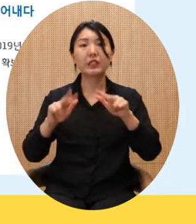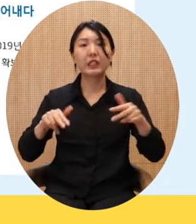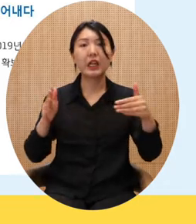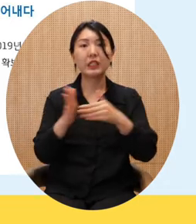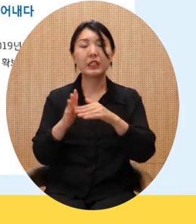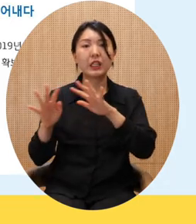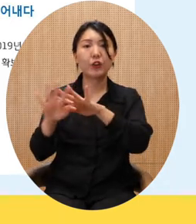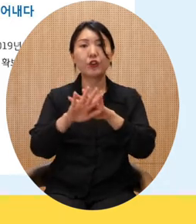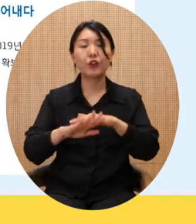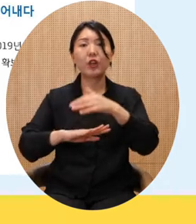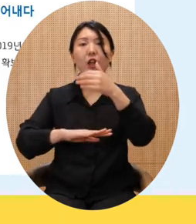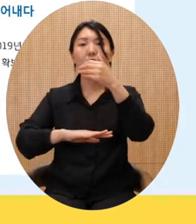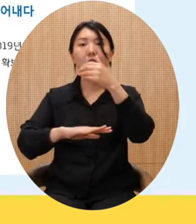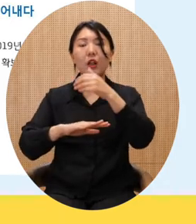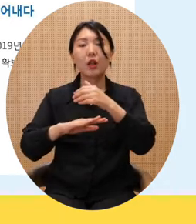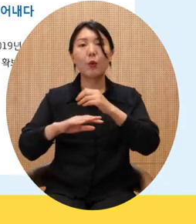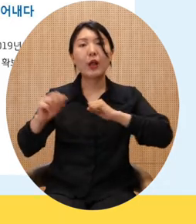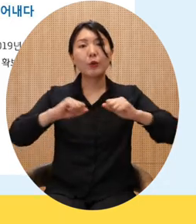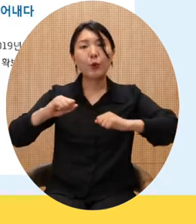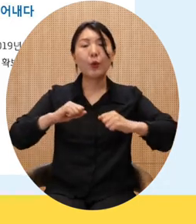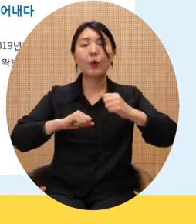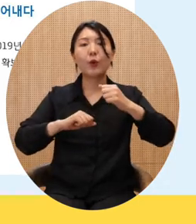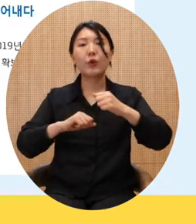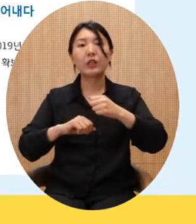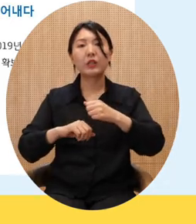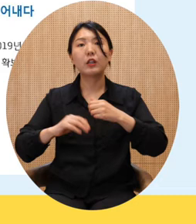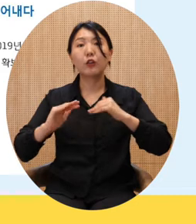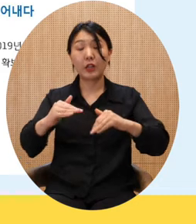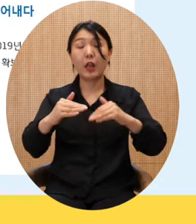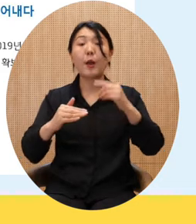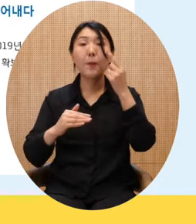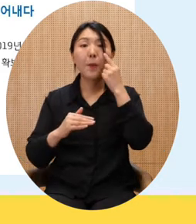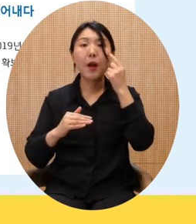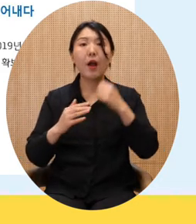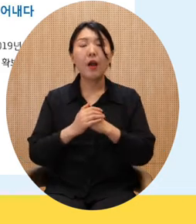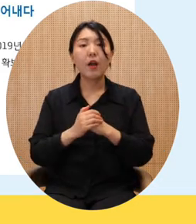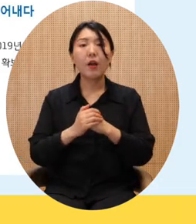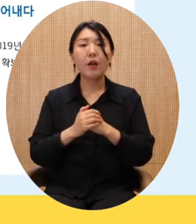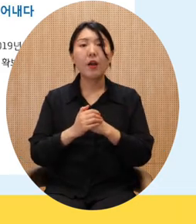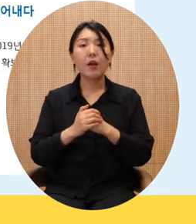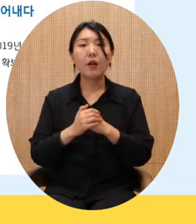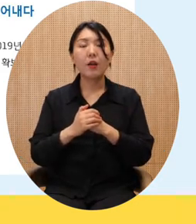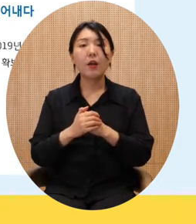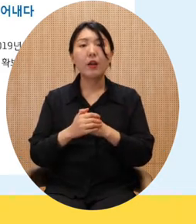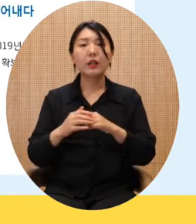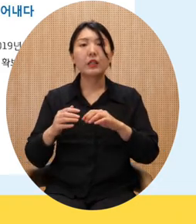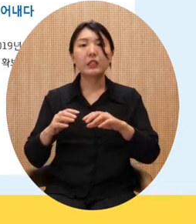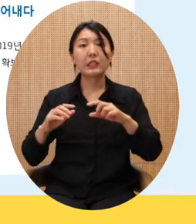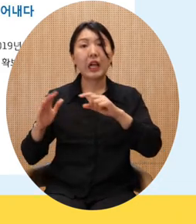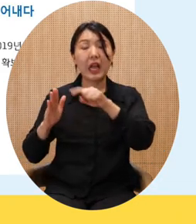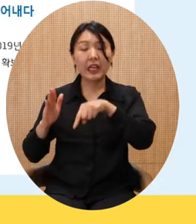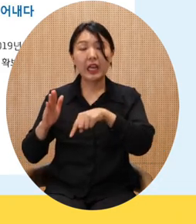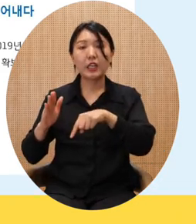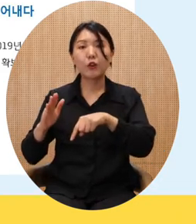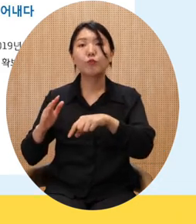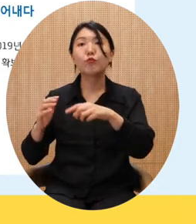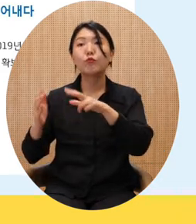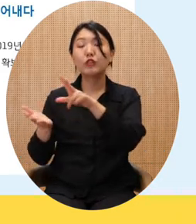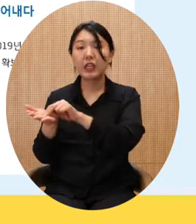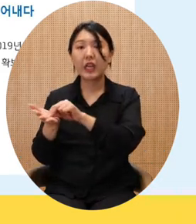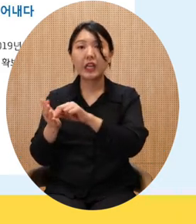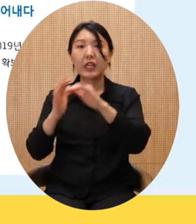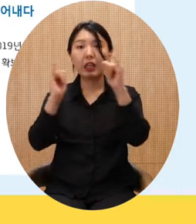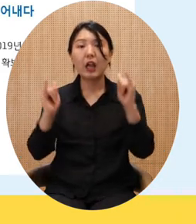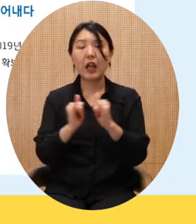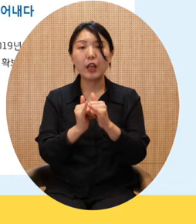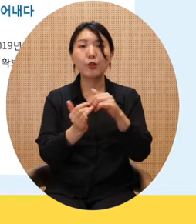성과, 활동 성과를 정리해보면 지역의 아동주거 문제를 사회문제로 발전시키고 민과 간의